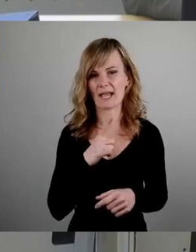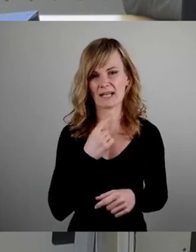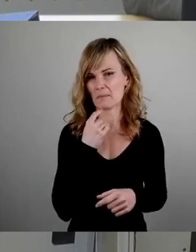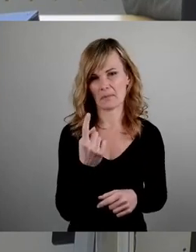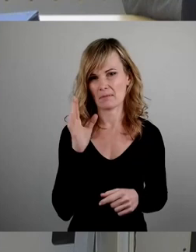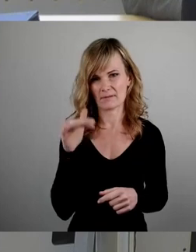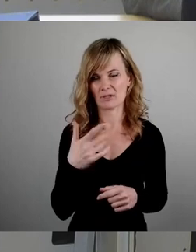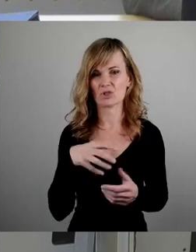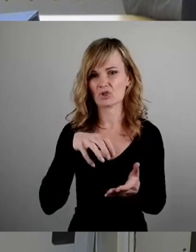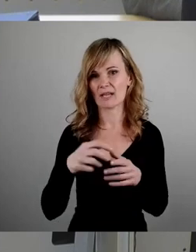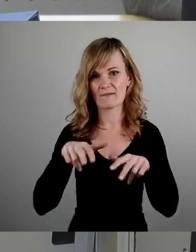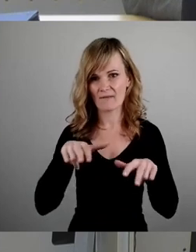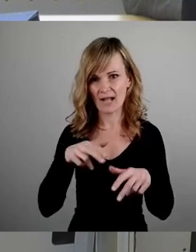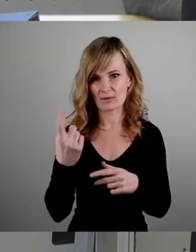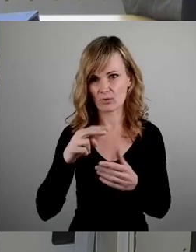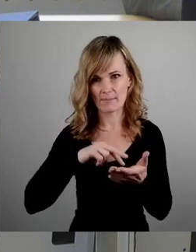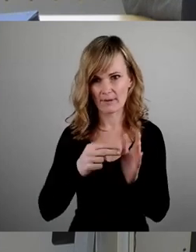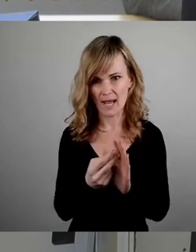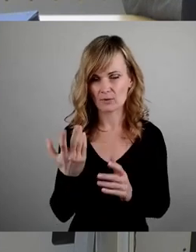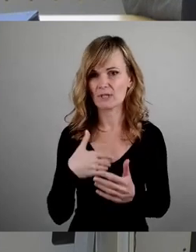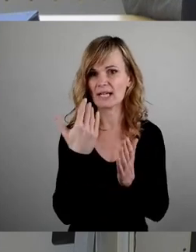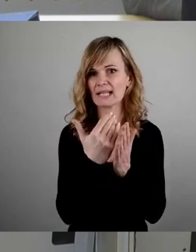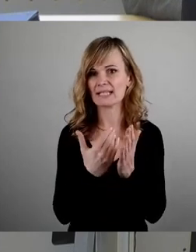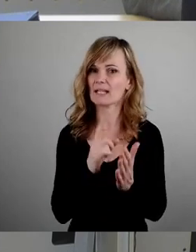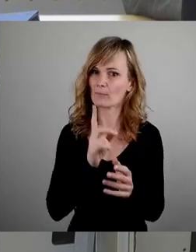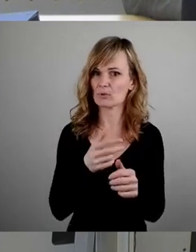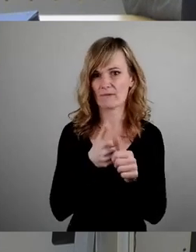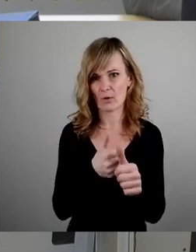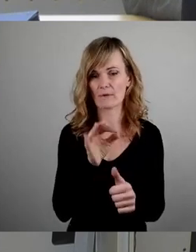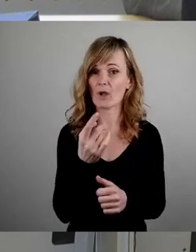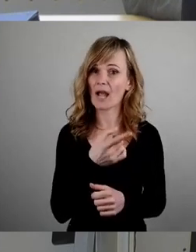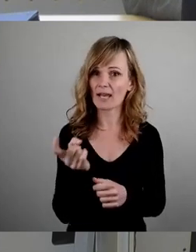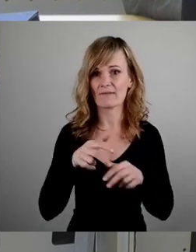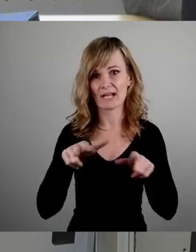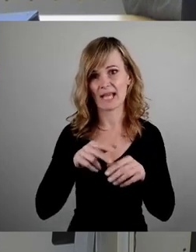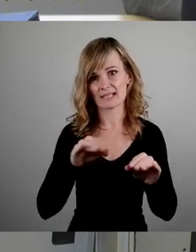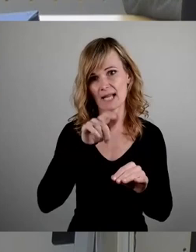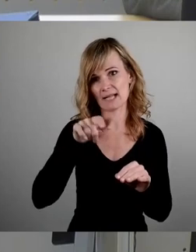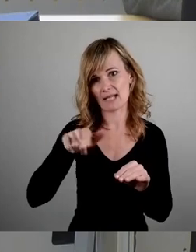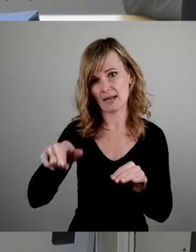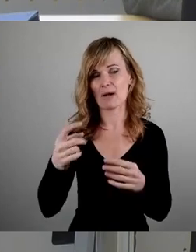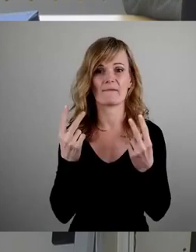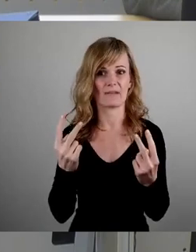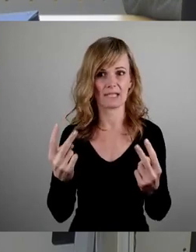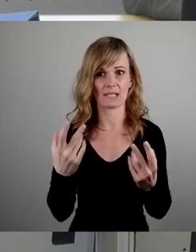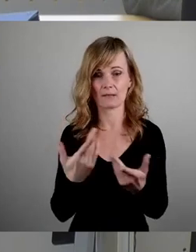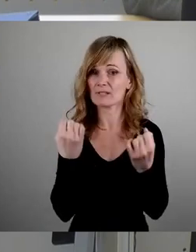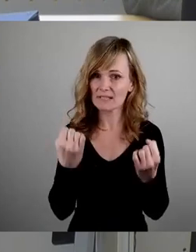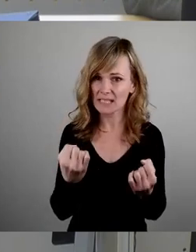die Stadtverwaltung sich in ihren Planungen an Richtlinien halten muss, die für alle Verkehrsteilnehmerinnen und Verkehrsteilnehmer Sicherheit